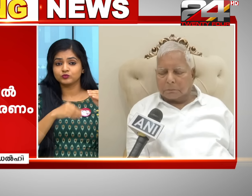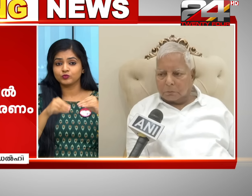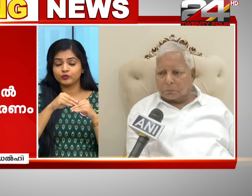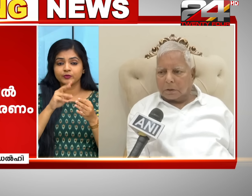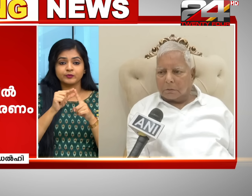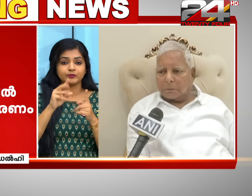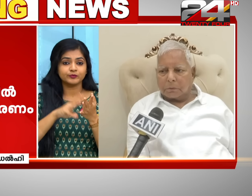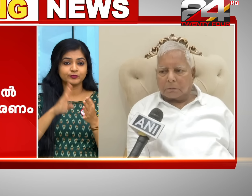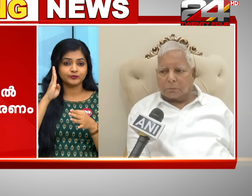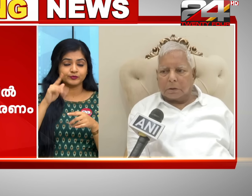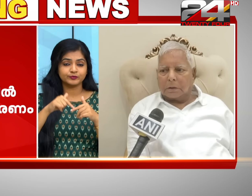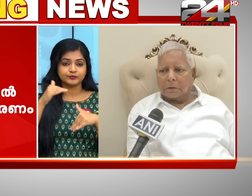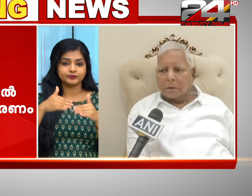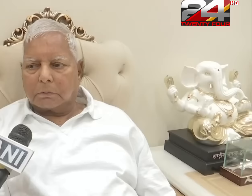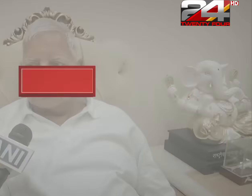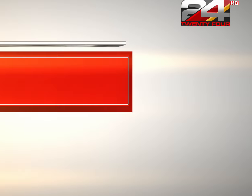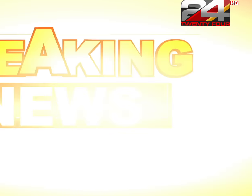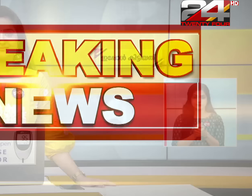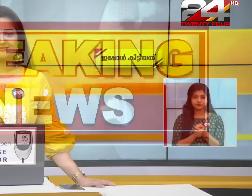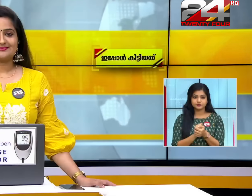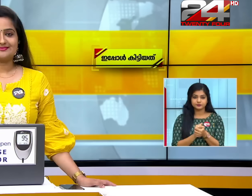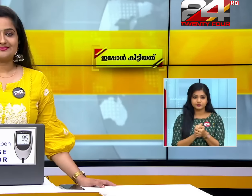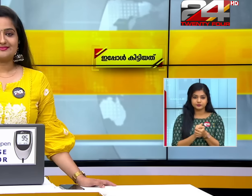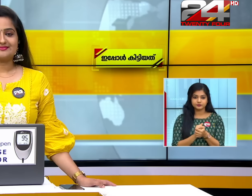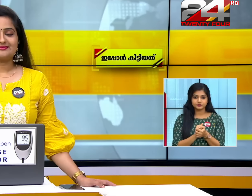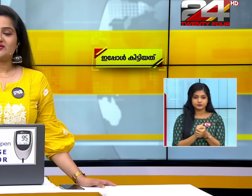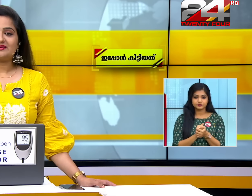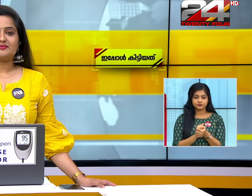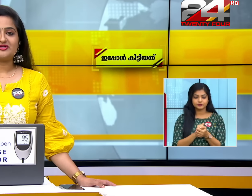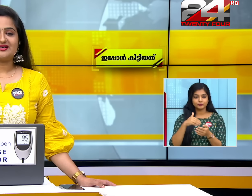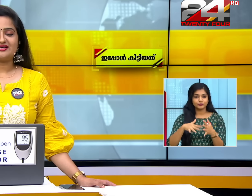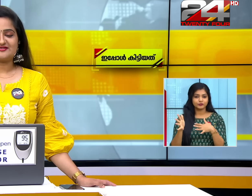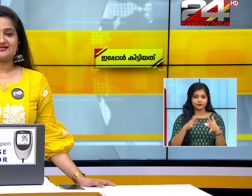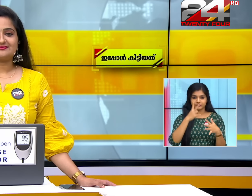പ്രചരണം. വിവരങ്ങൾ നൽകിയത്. നോക്കാം